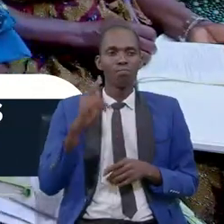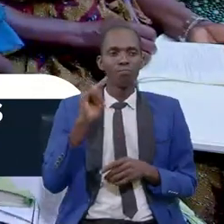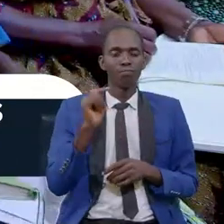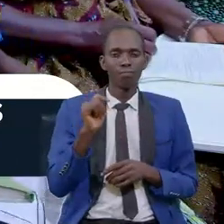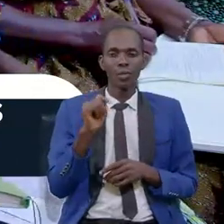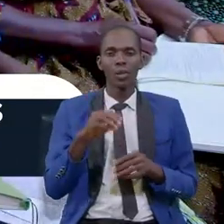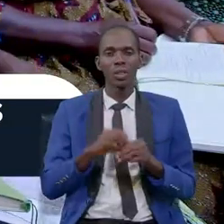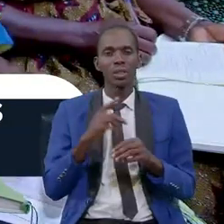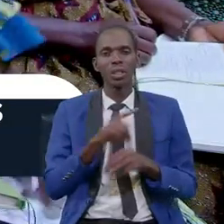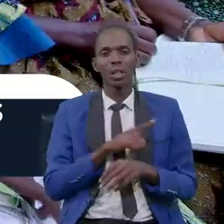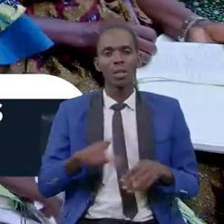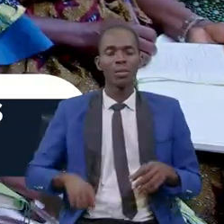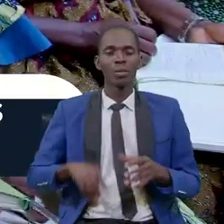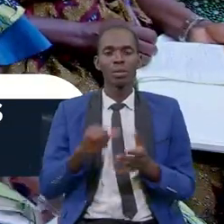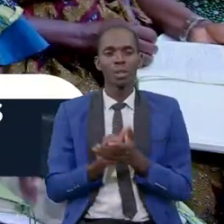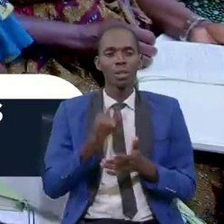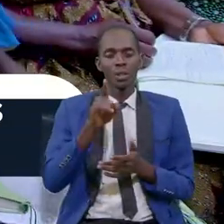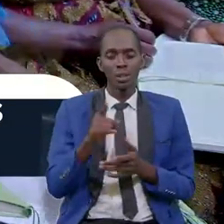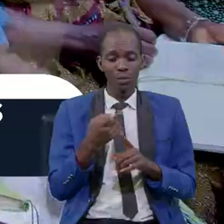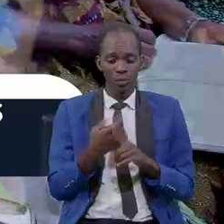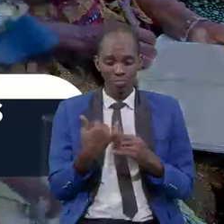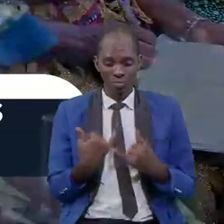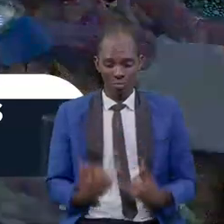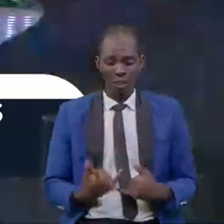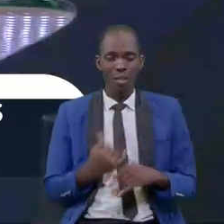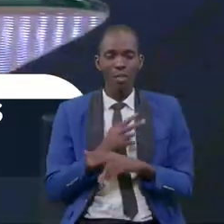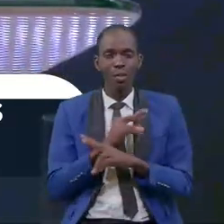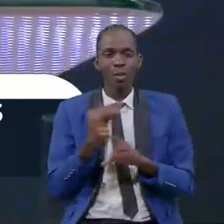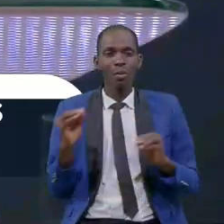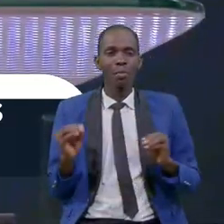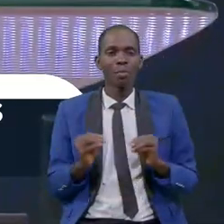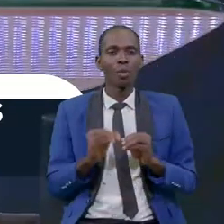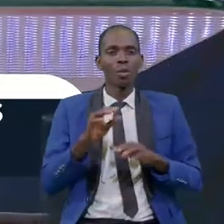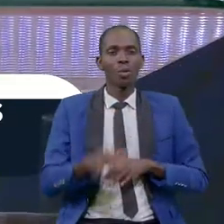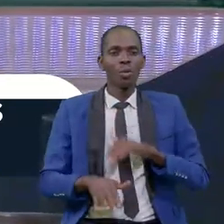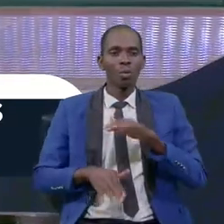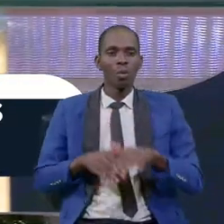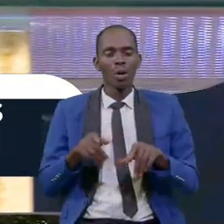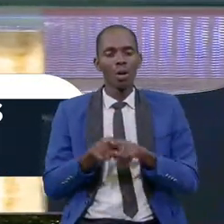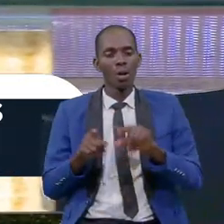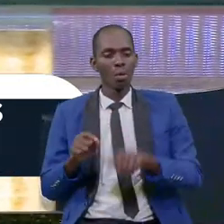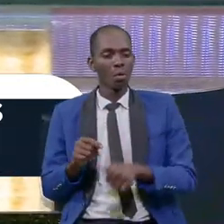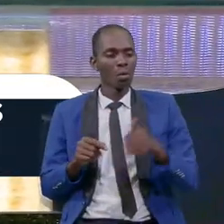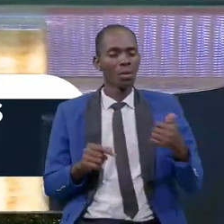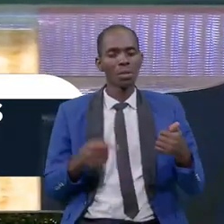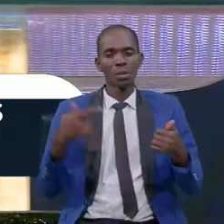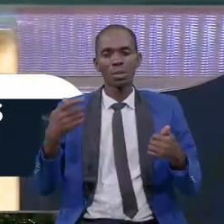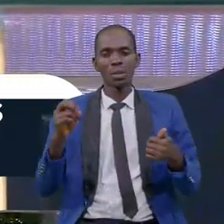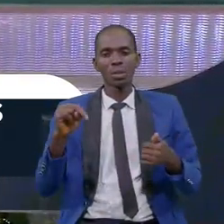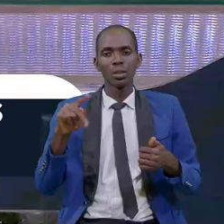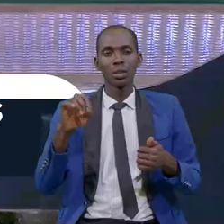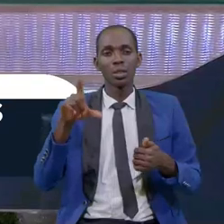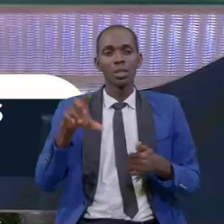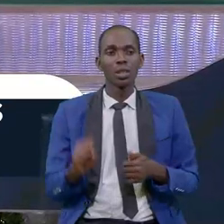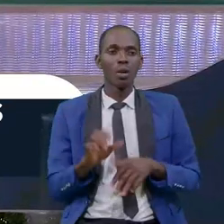Voici donc ce que je dis et ce que je déclare dans le Seigneur, c'est que vous ne devez plus marcher comme